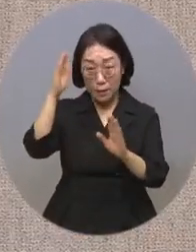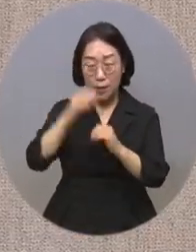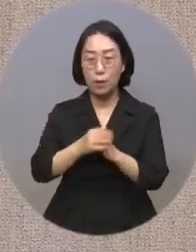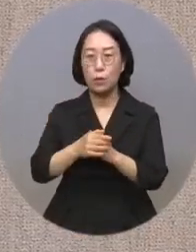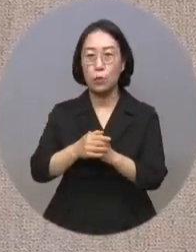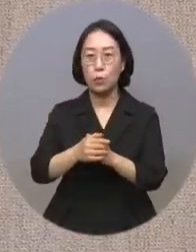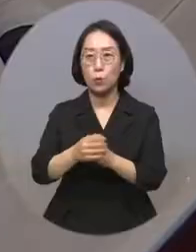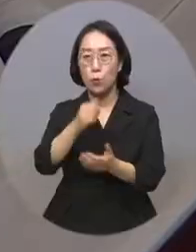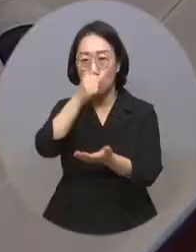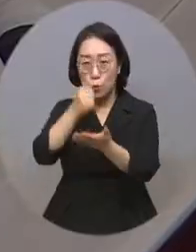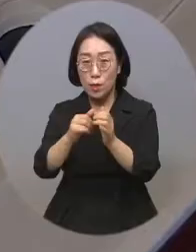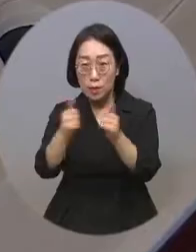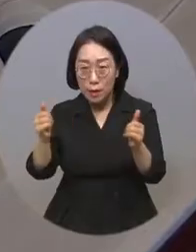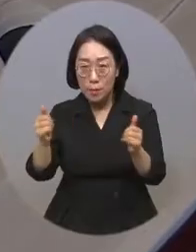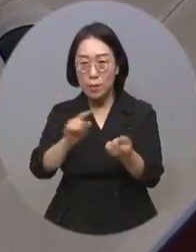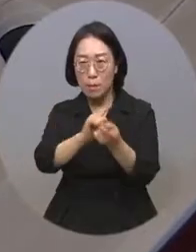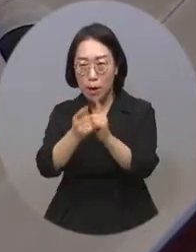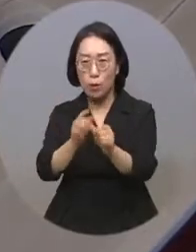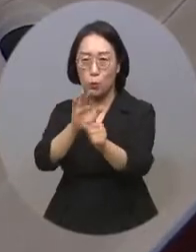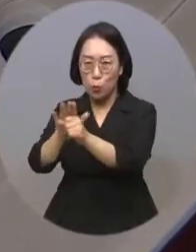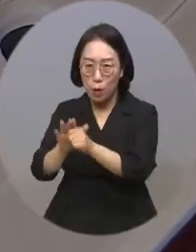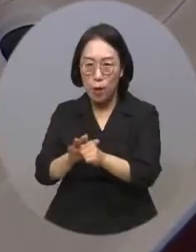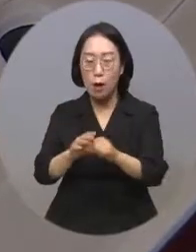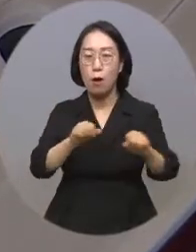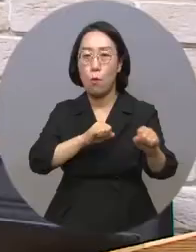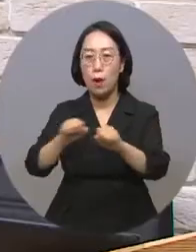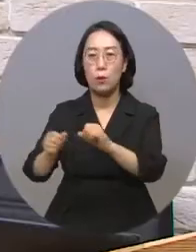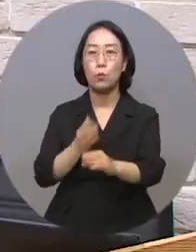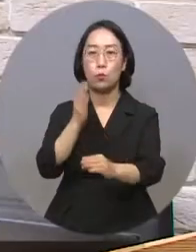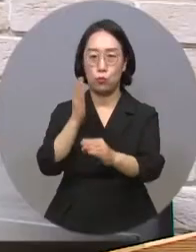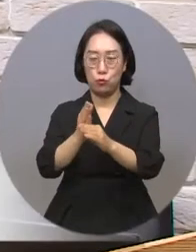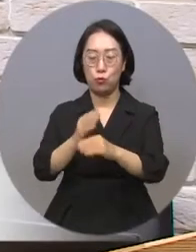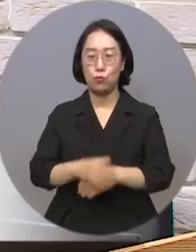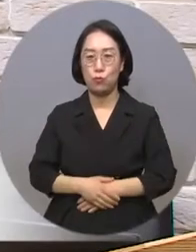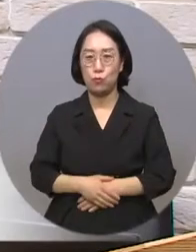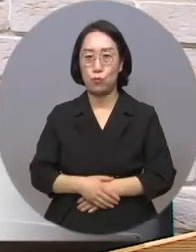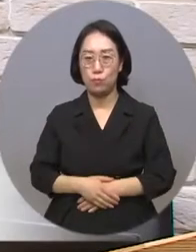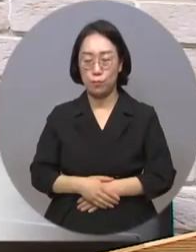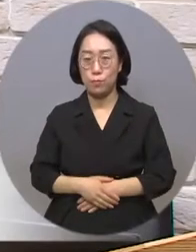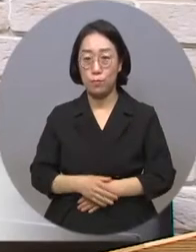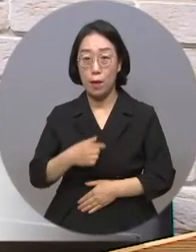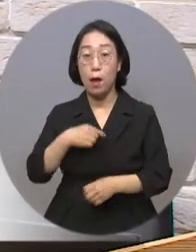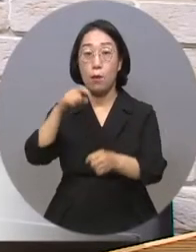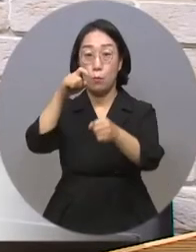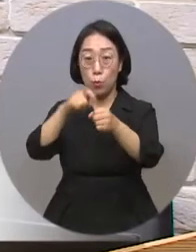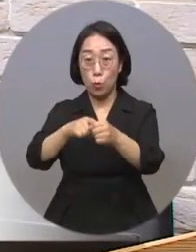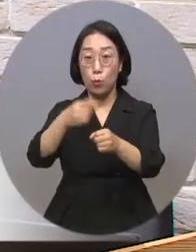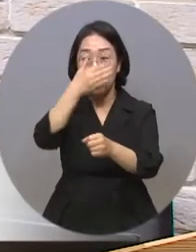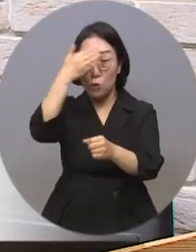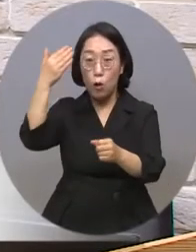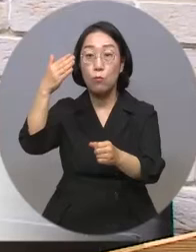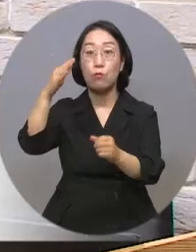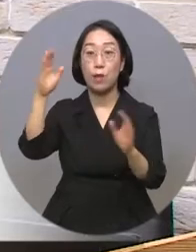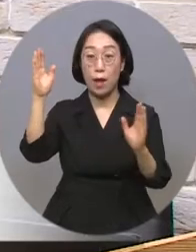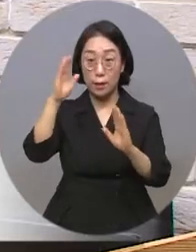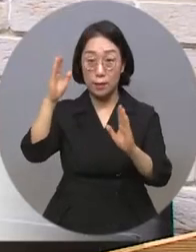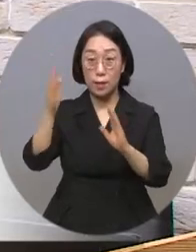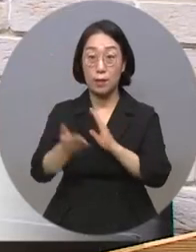하는 교화에도 많은 시간을 보내고 있습니다. 목포는 청소년들,